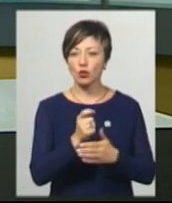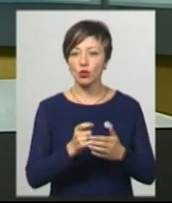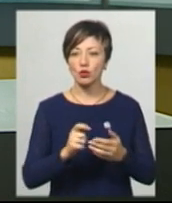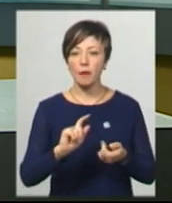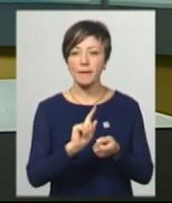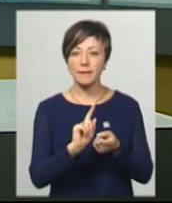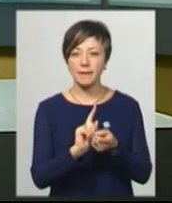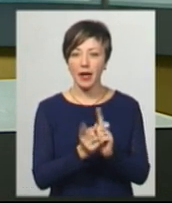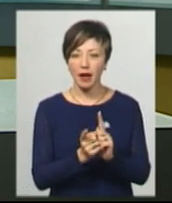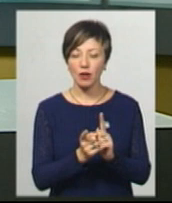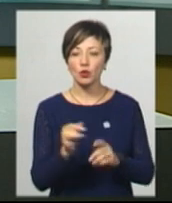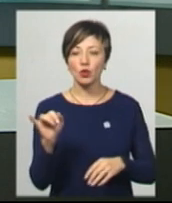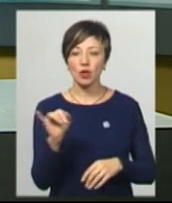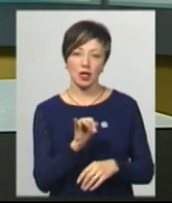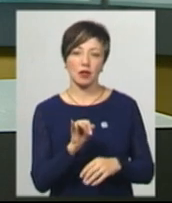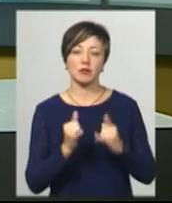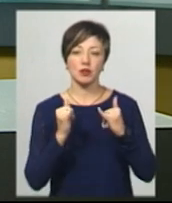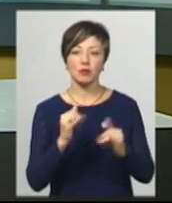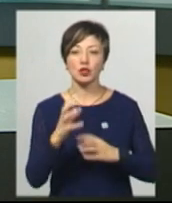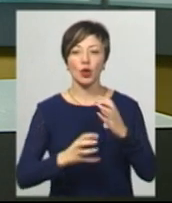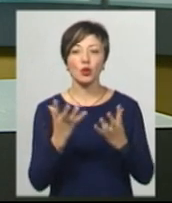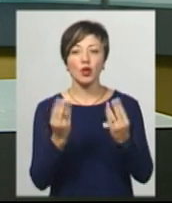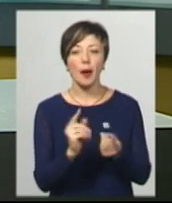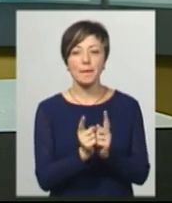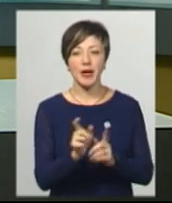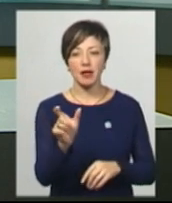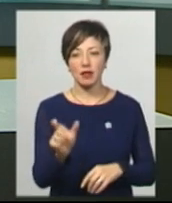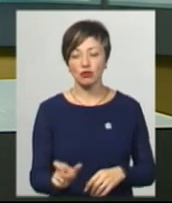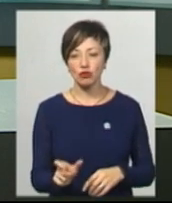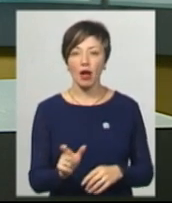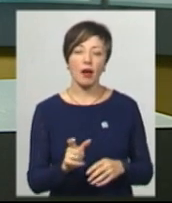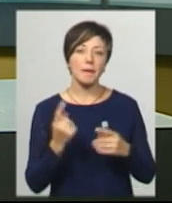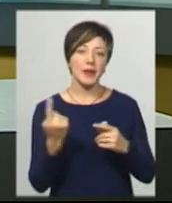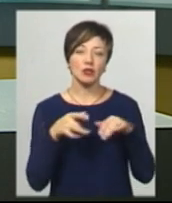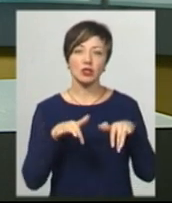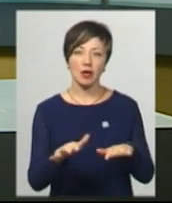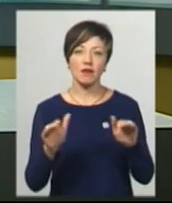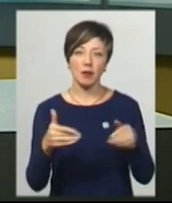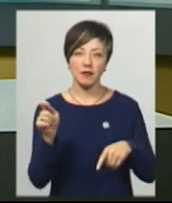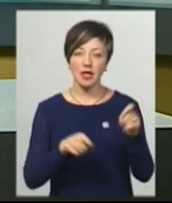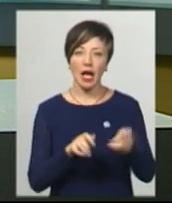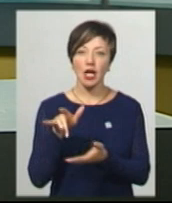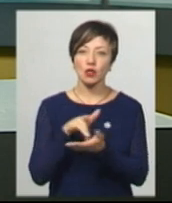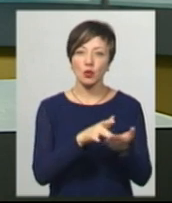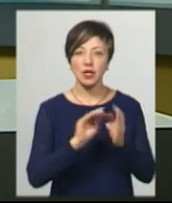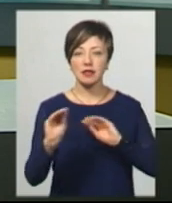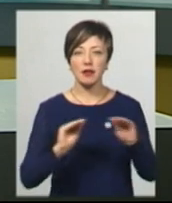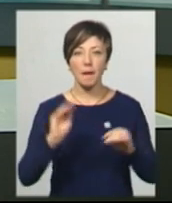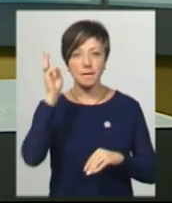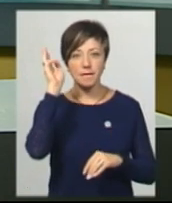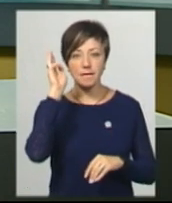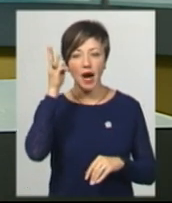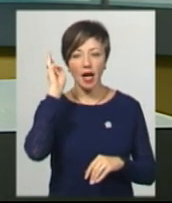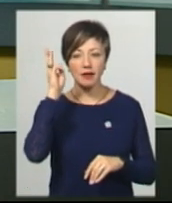перекладу та приурочений до Міжнародного дня перекладача. Перший захід в рамках фестивалю – екскурсія інсталяціями київського художника